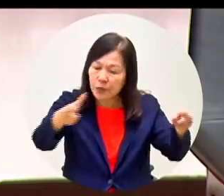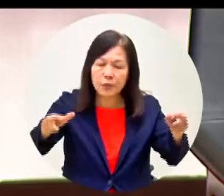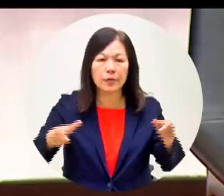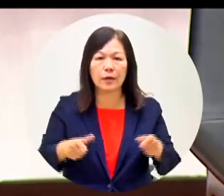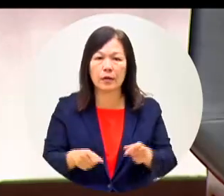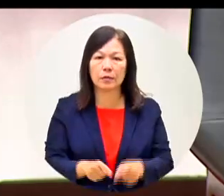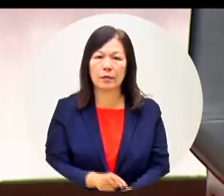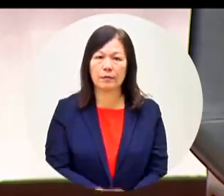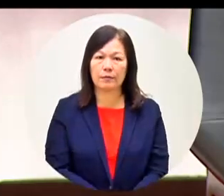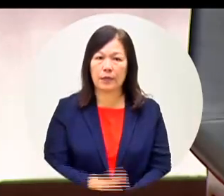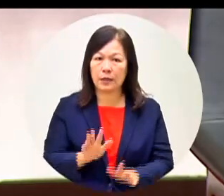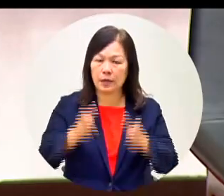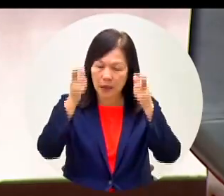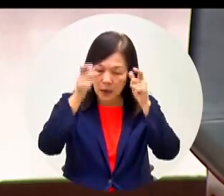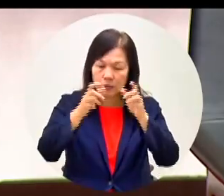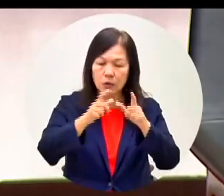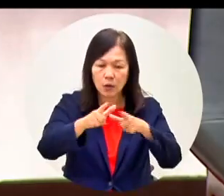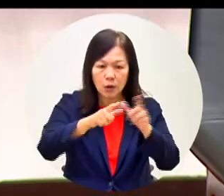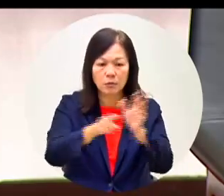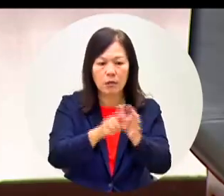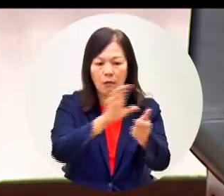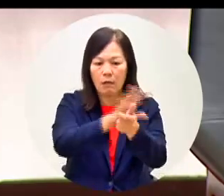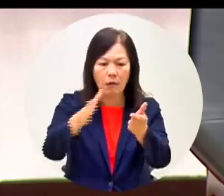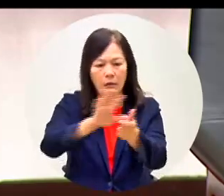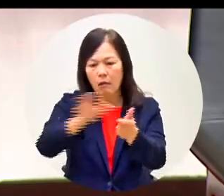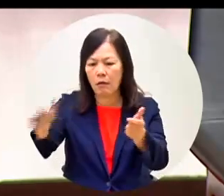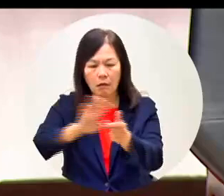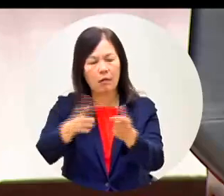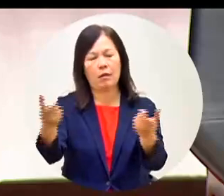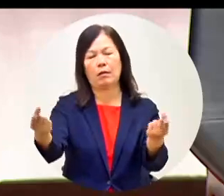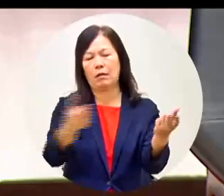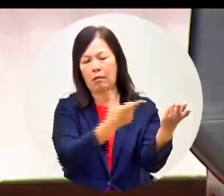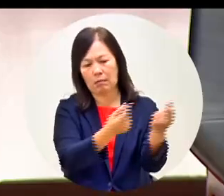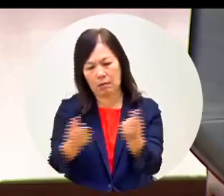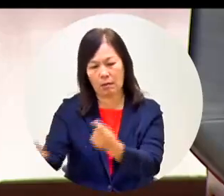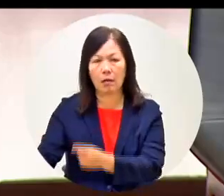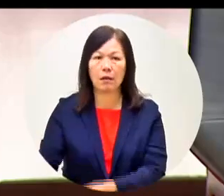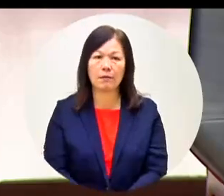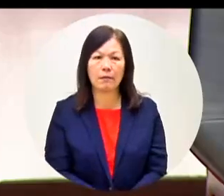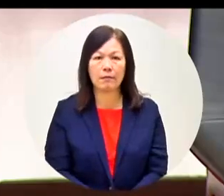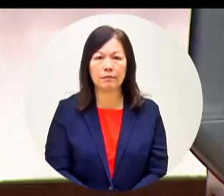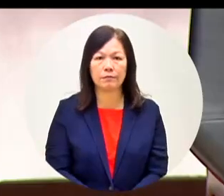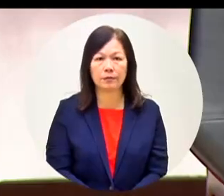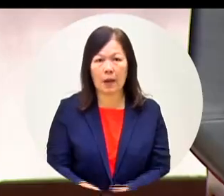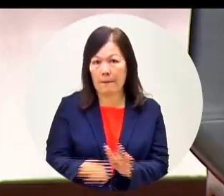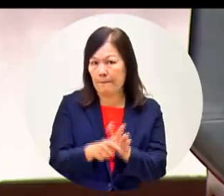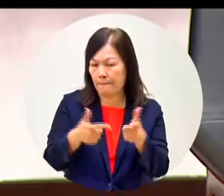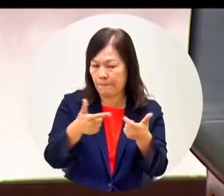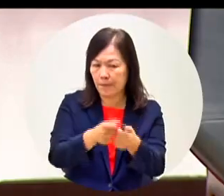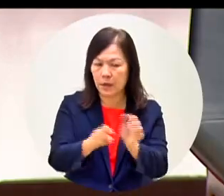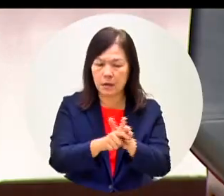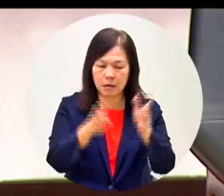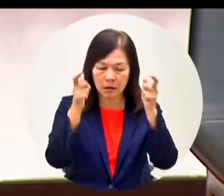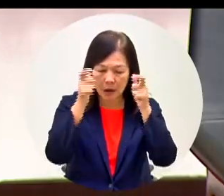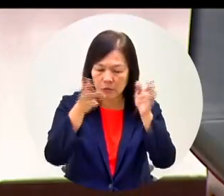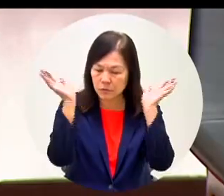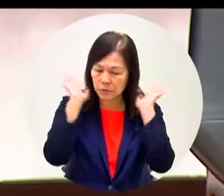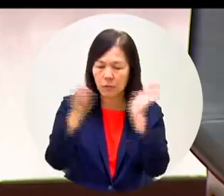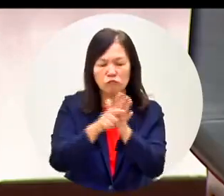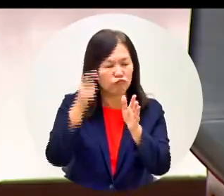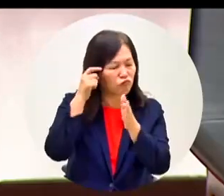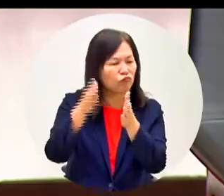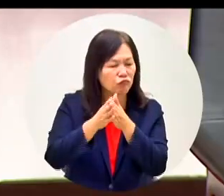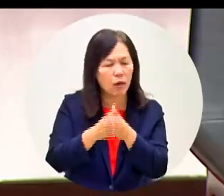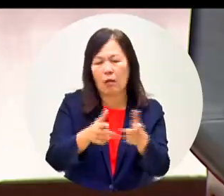个都一样，已经没有办法符合高雄的小朋友他们的需求。另